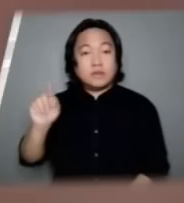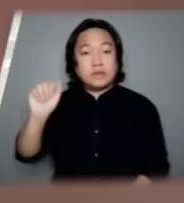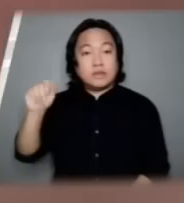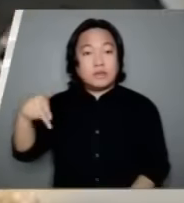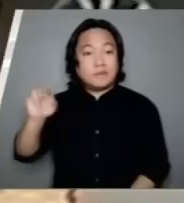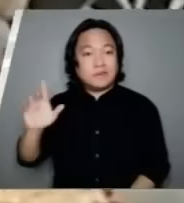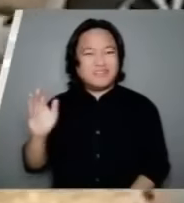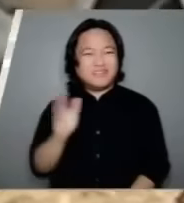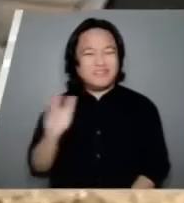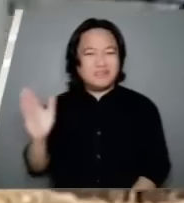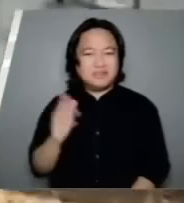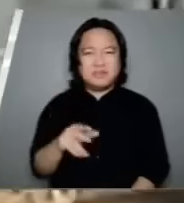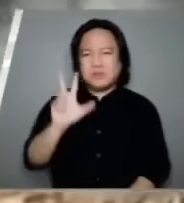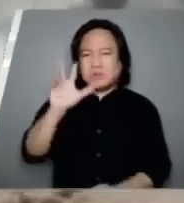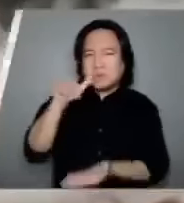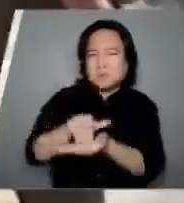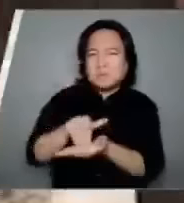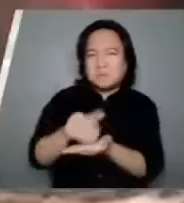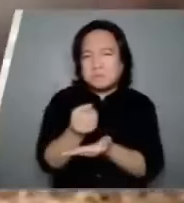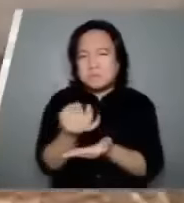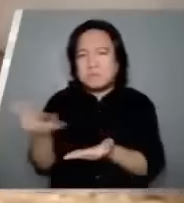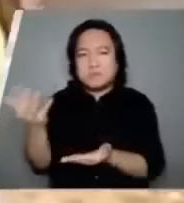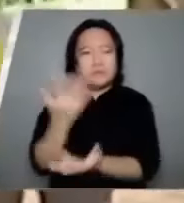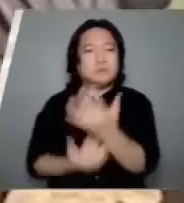sa bansa. Mas mataas ito ng